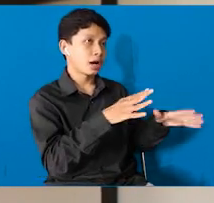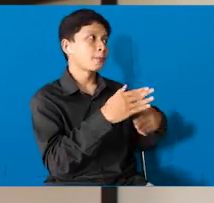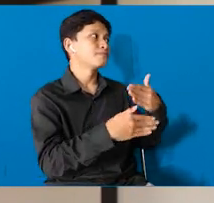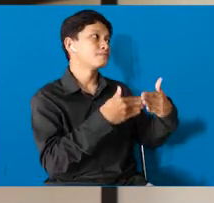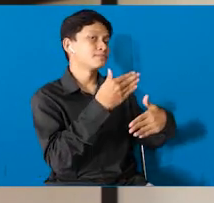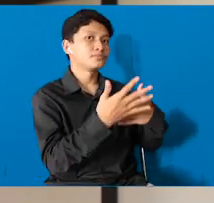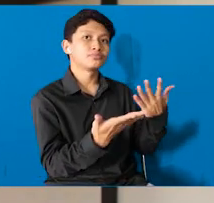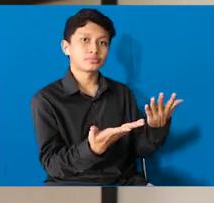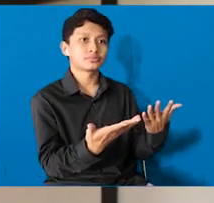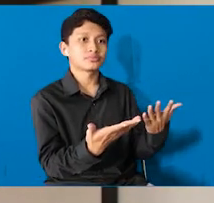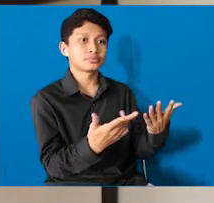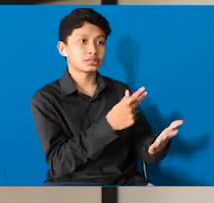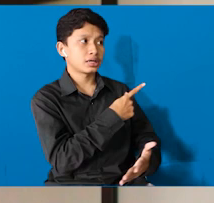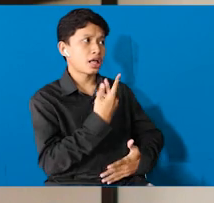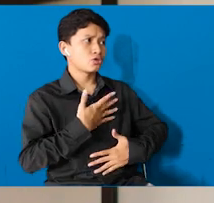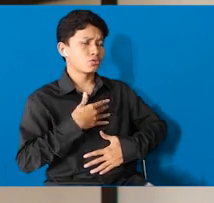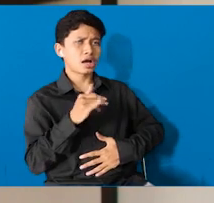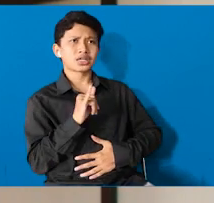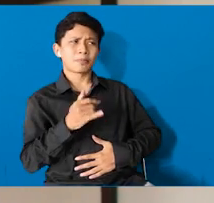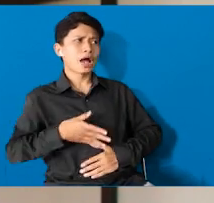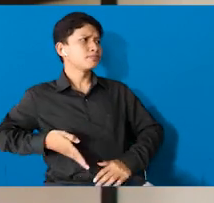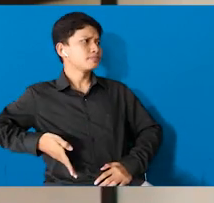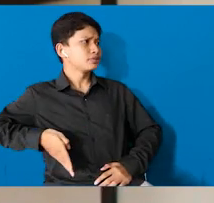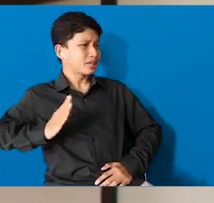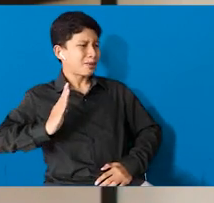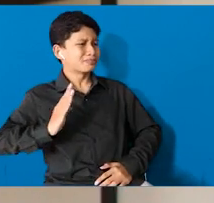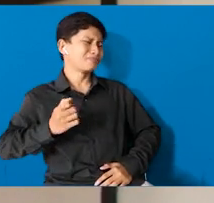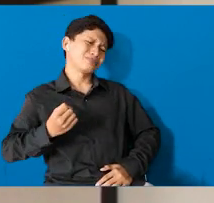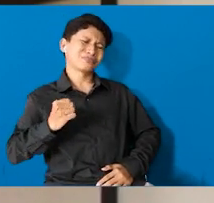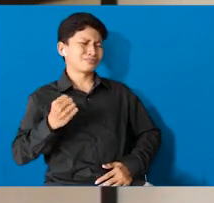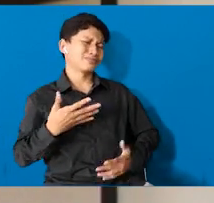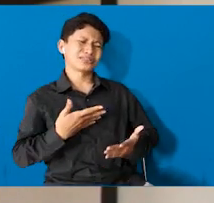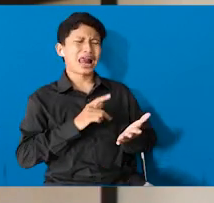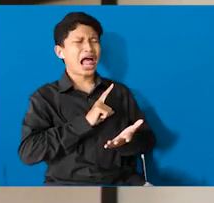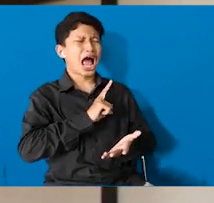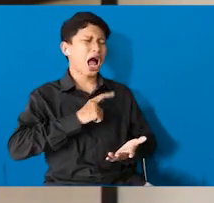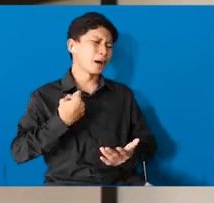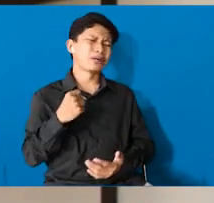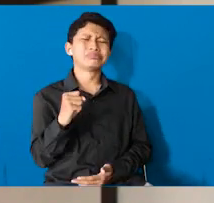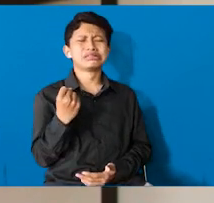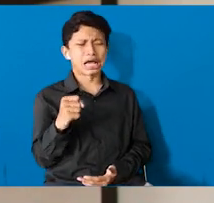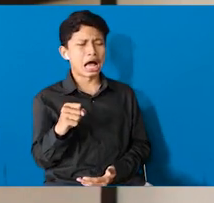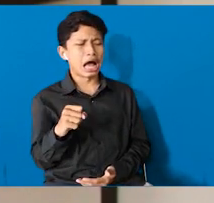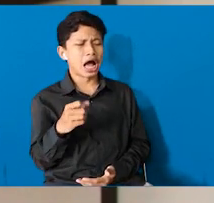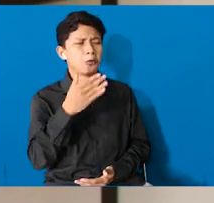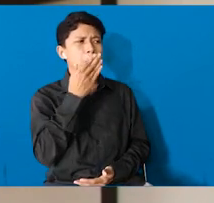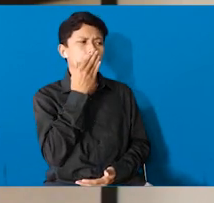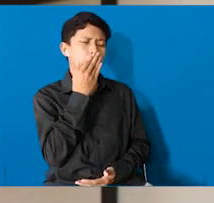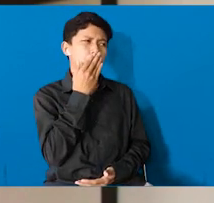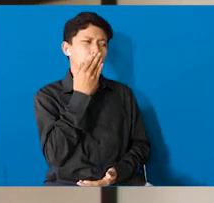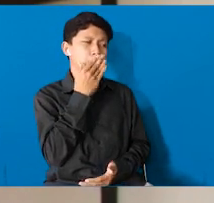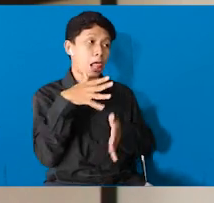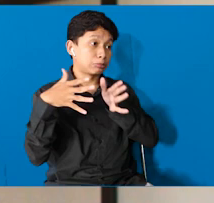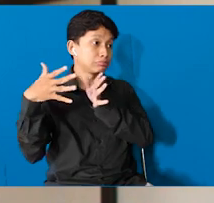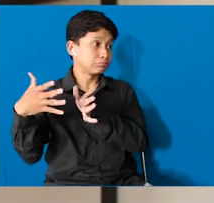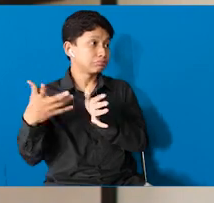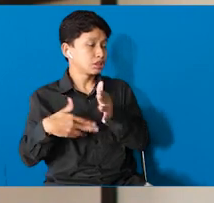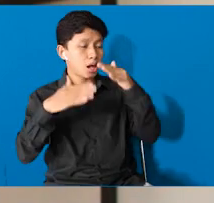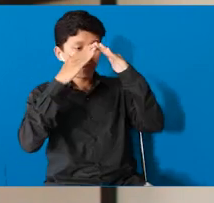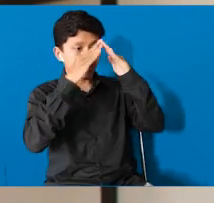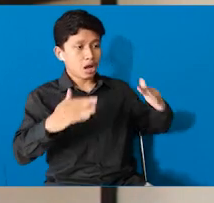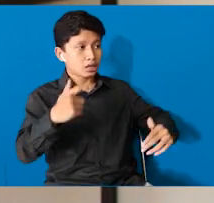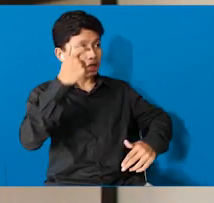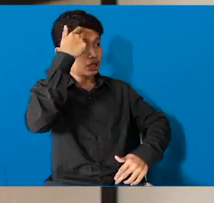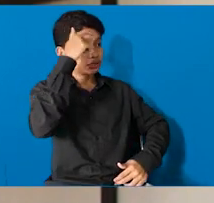lanjutnya kemudian, Ibu. Kami memang juga sikap tidak akan selamanya di sana ya, tapi ya, kemudian dari sisi Puskesmas sendiri